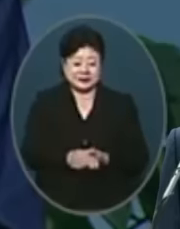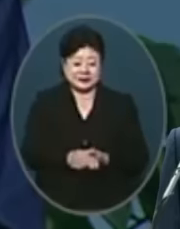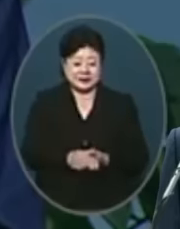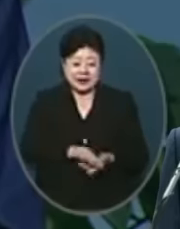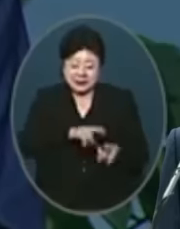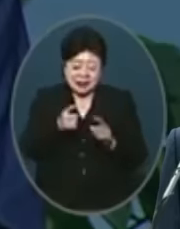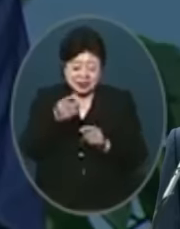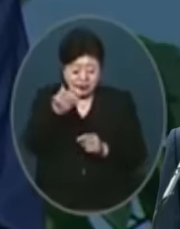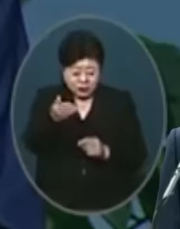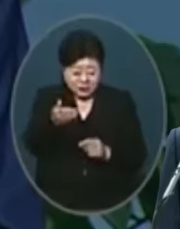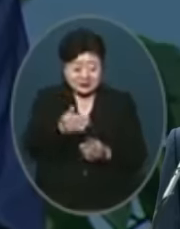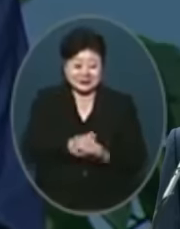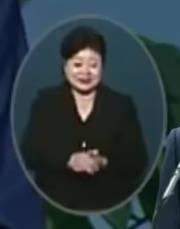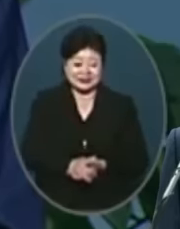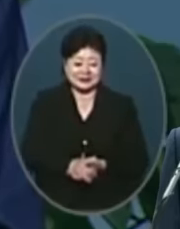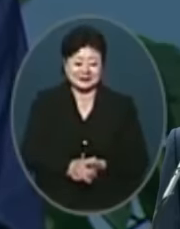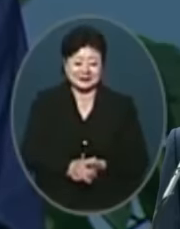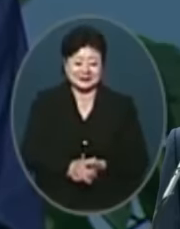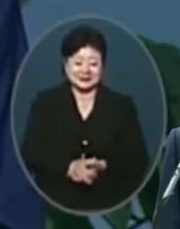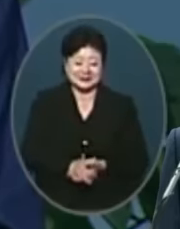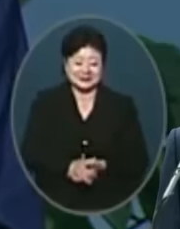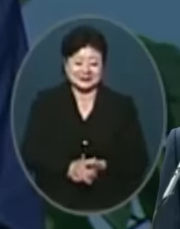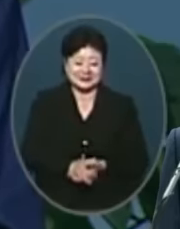그렇게 살려주었다고.